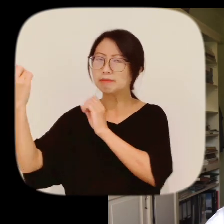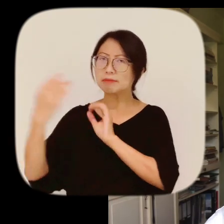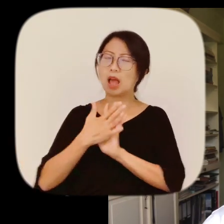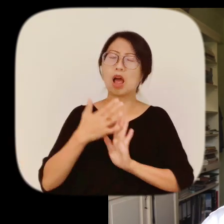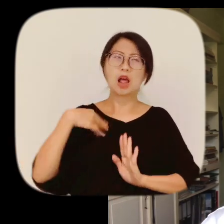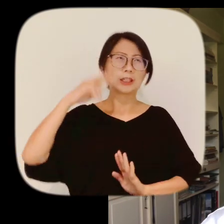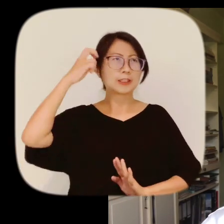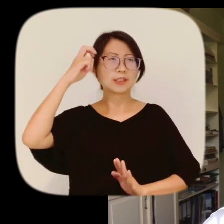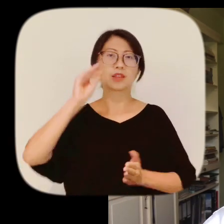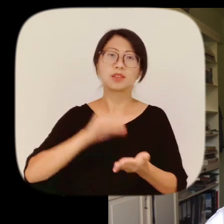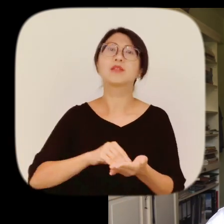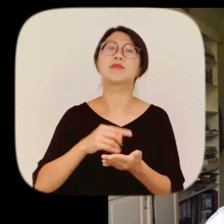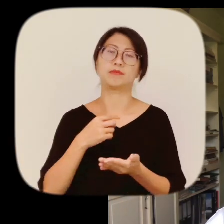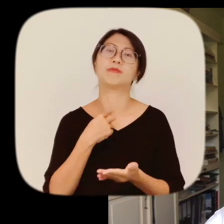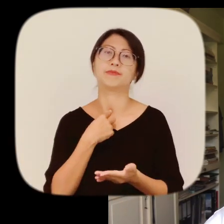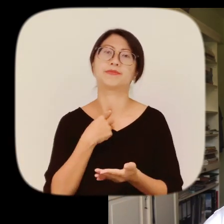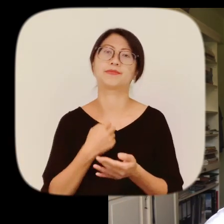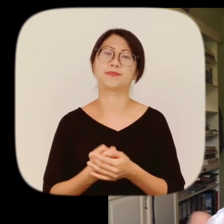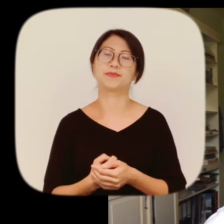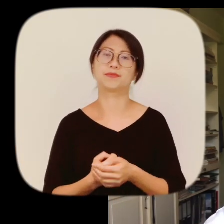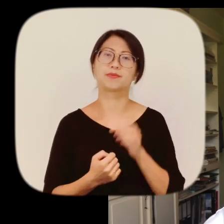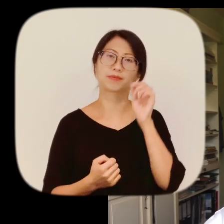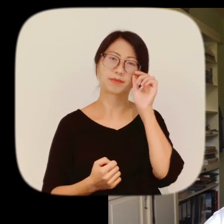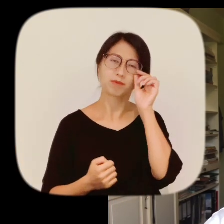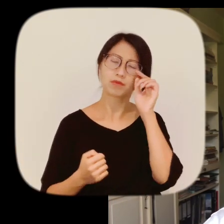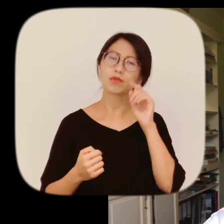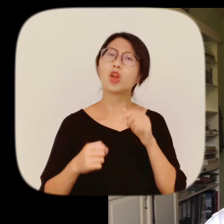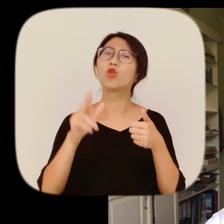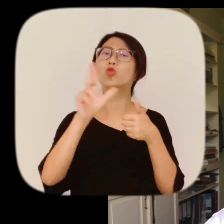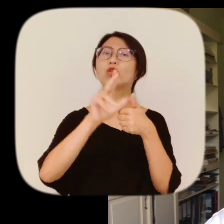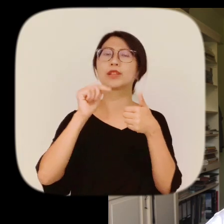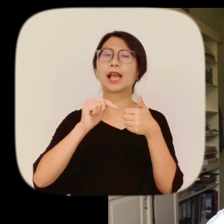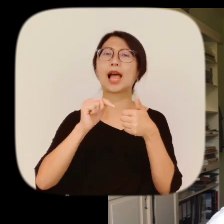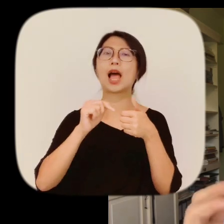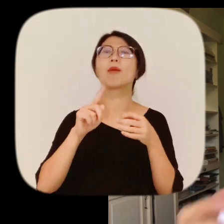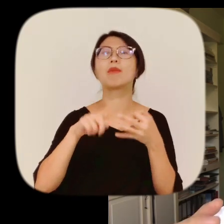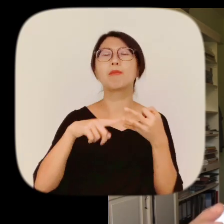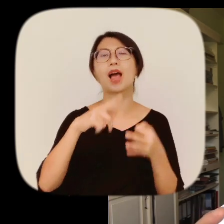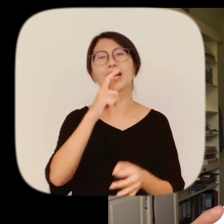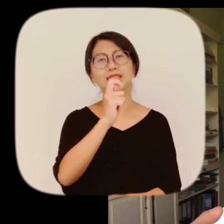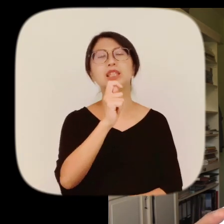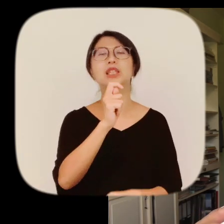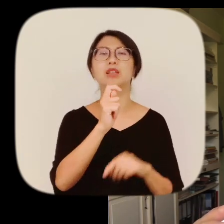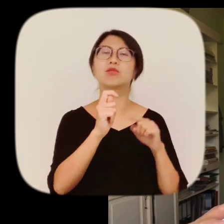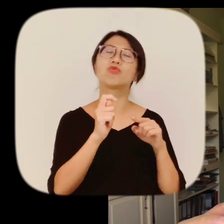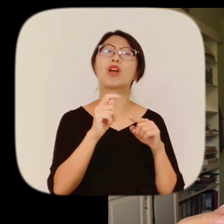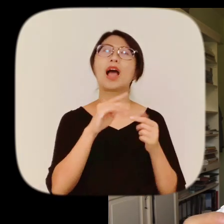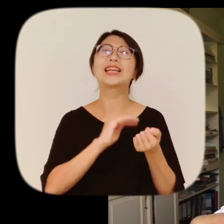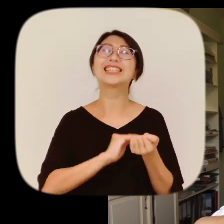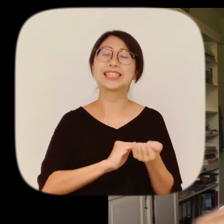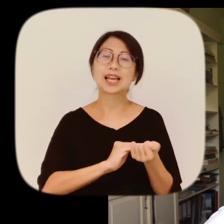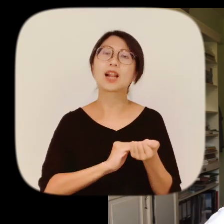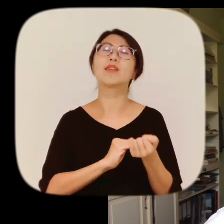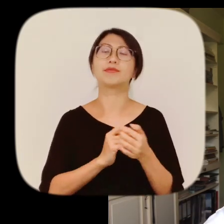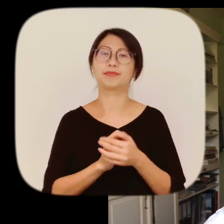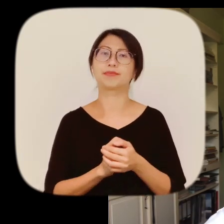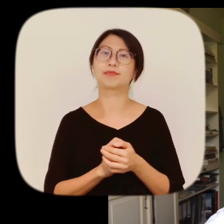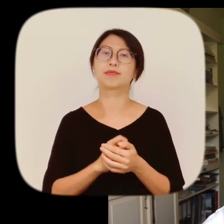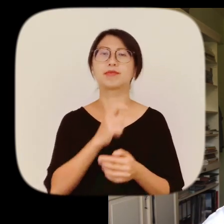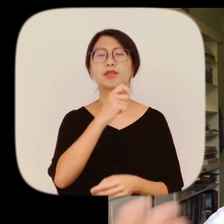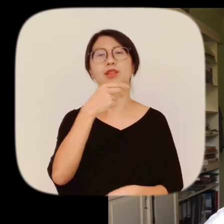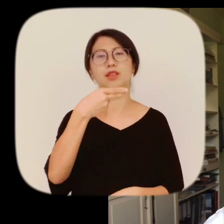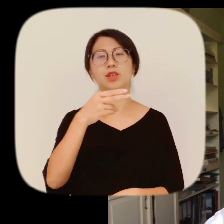主人中是谁呢主人中有几个人主要的其实就是Thomas就是一个医生来的这个Thomas